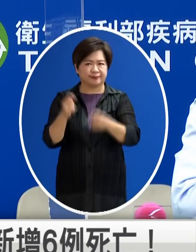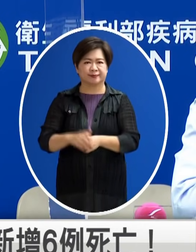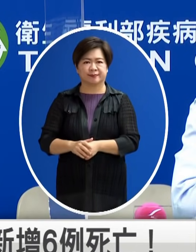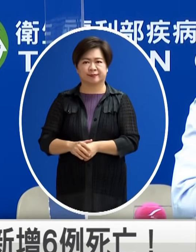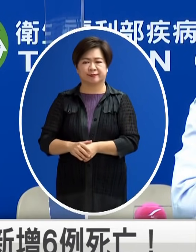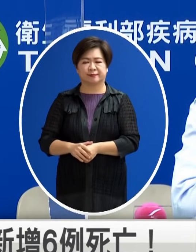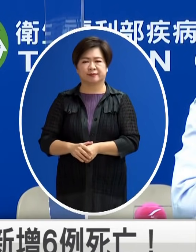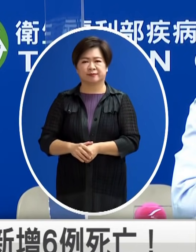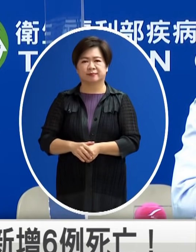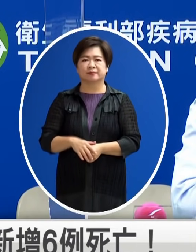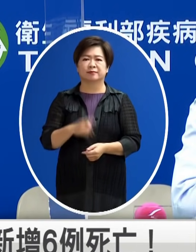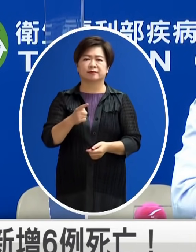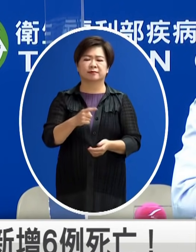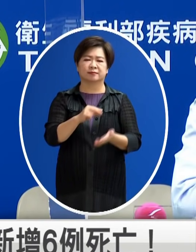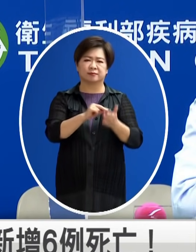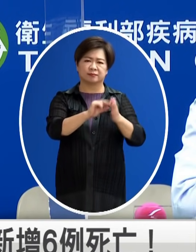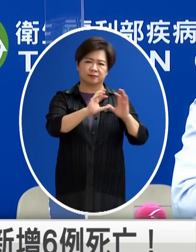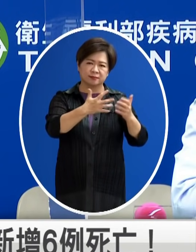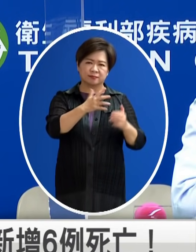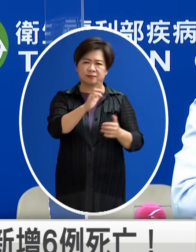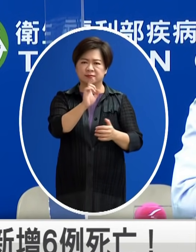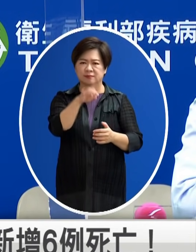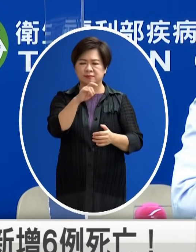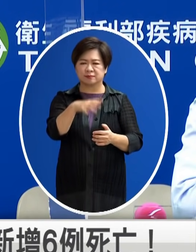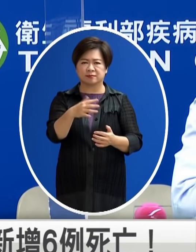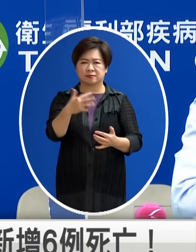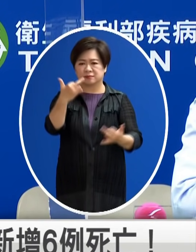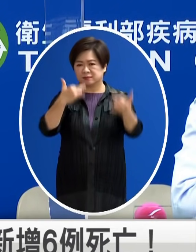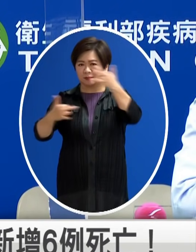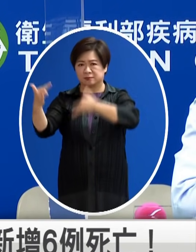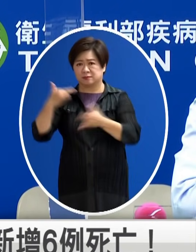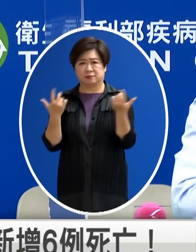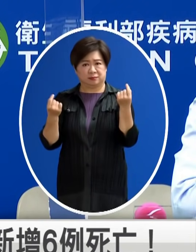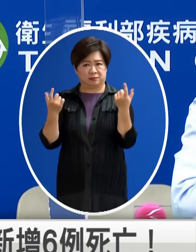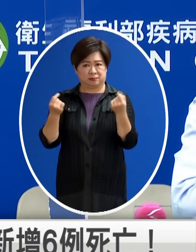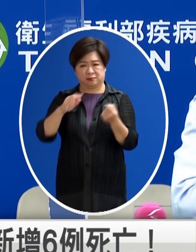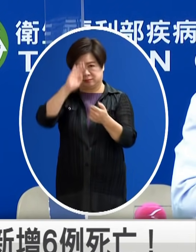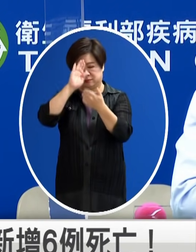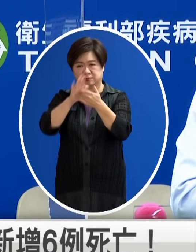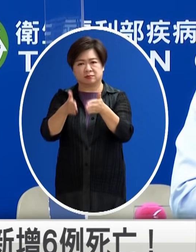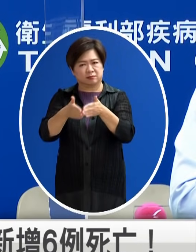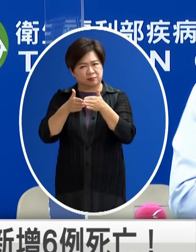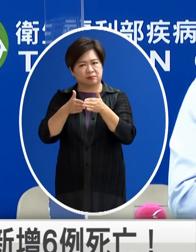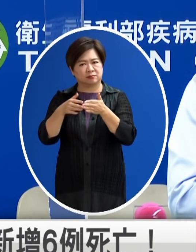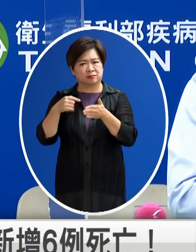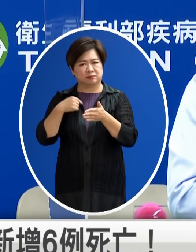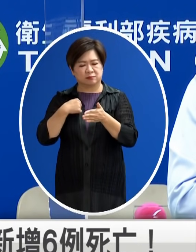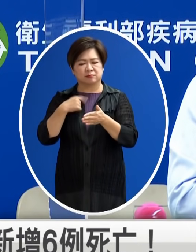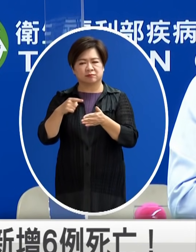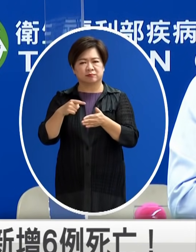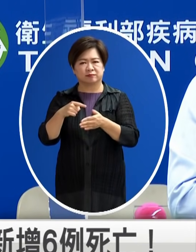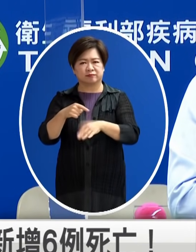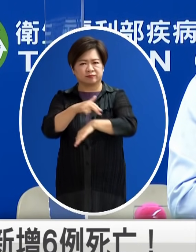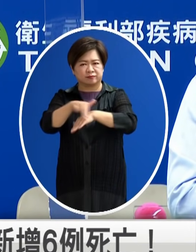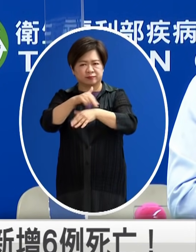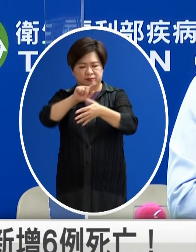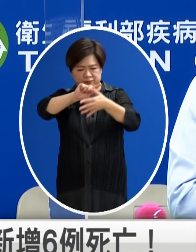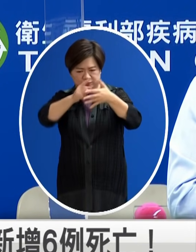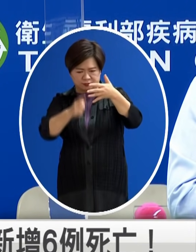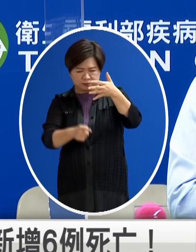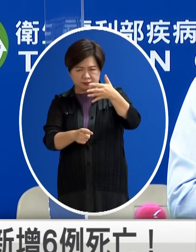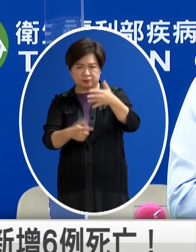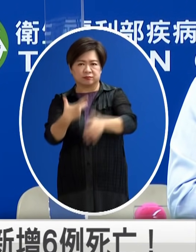是印尼来的，或是哪里来，或这里来的，只要在防疫上有需要，我们都用这样的一个角度，哈，去安排施打疫